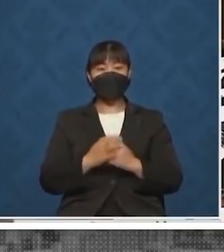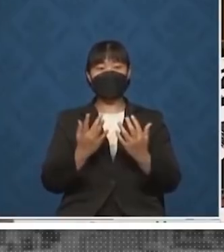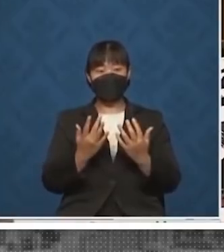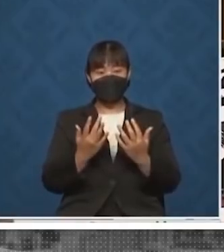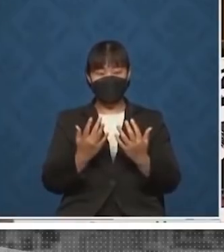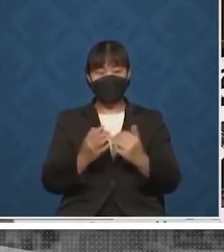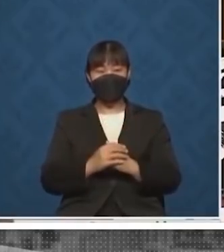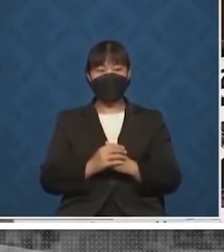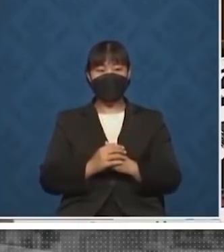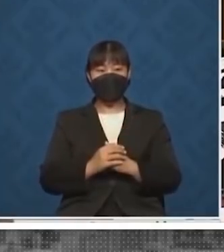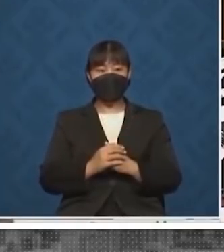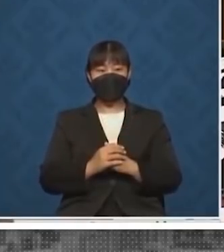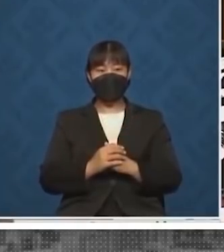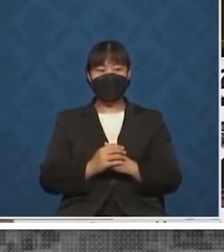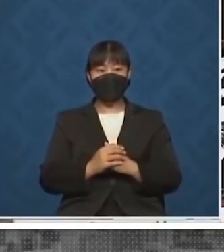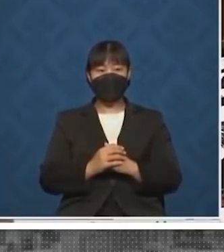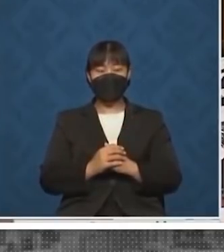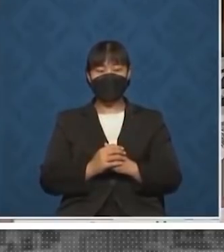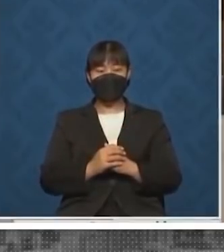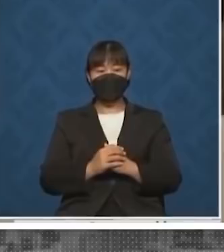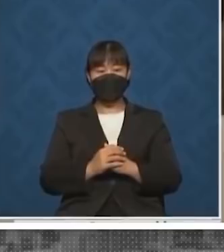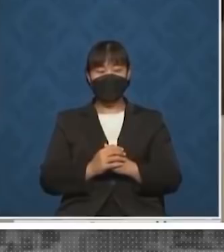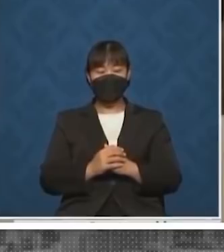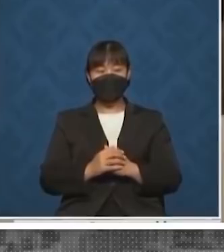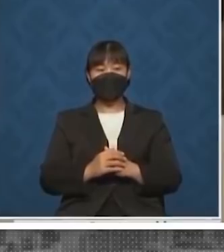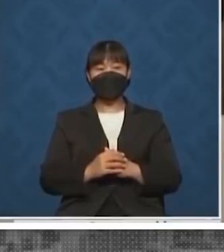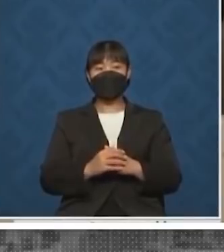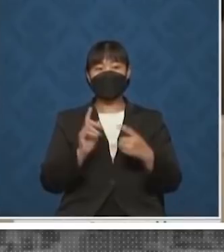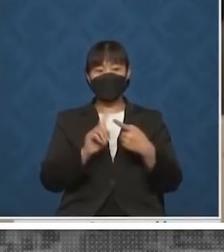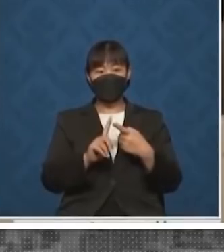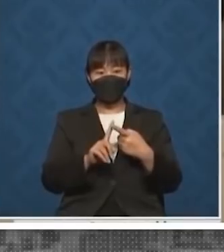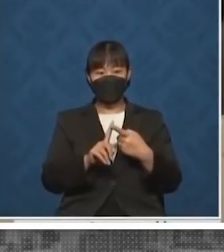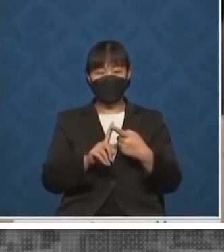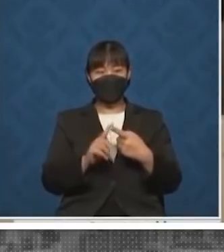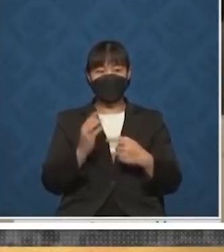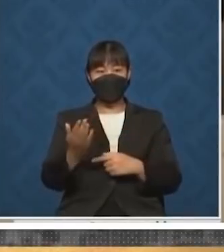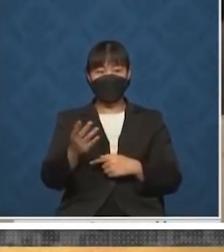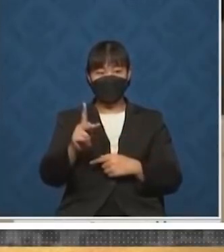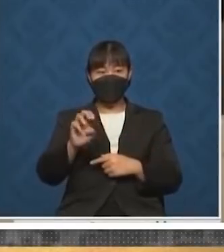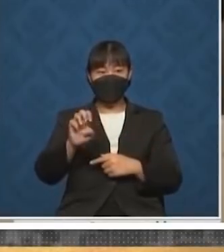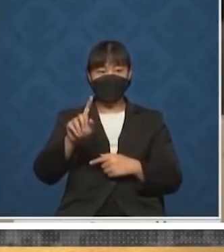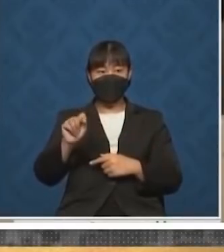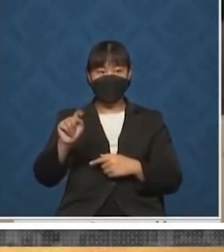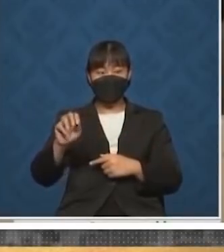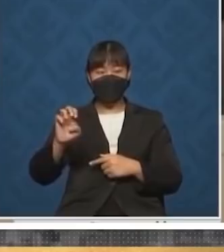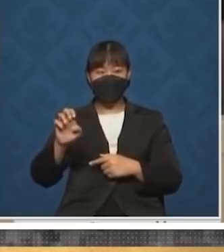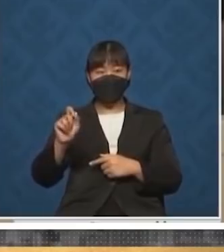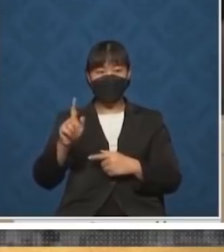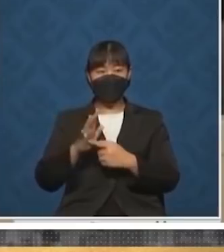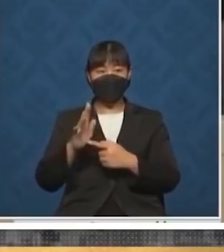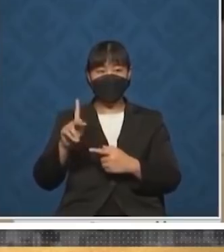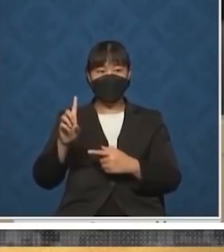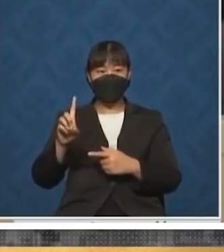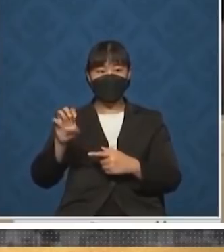รัฐธรรมนูญฉบับดังกล่าวไหมผ่านรับหลักการมีผลคะแนนออกมาดังต่อไปนี้ศ.รับหลักการ203คะแนน